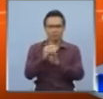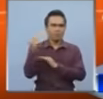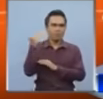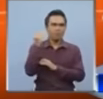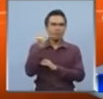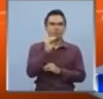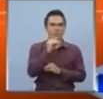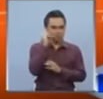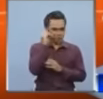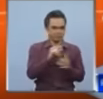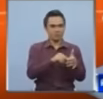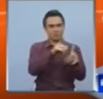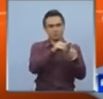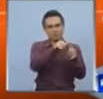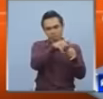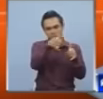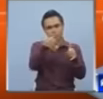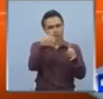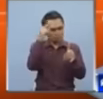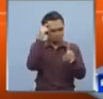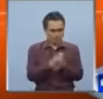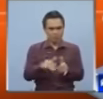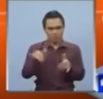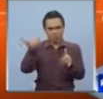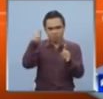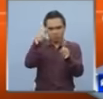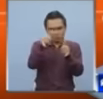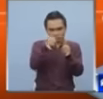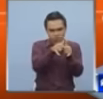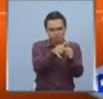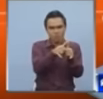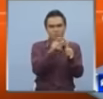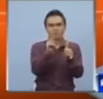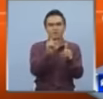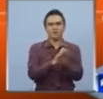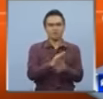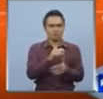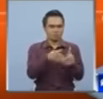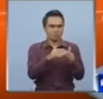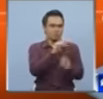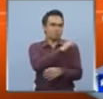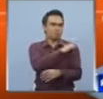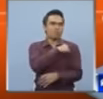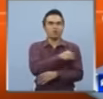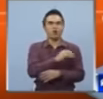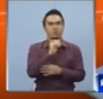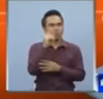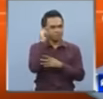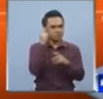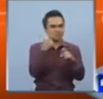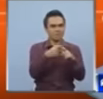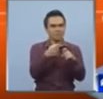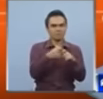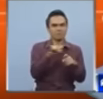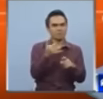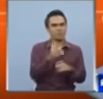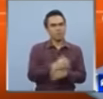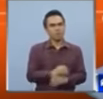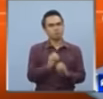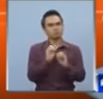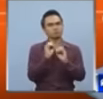ว่าคุณยายจะมีโอกาสฟื้กลับคืนมาได้เหมือนคนปกติหรือไม่นั้นคุณหมอบอกว่าเป็นไปได้ยากหรือแทบจะเป็นไปไม่ได้